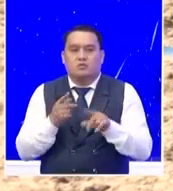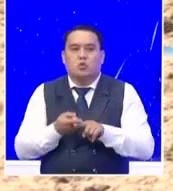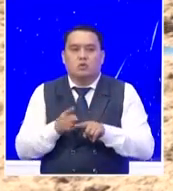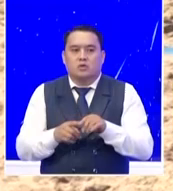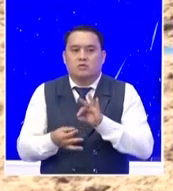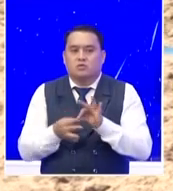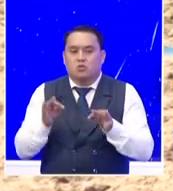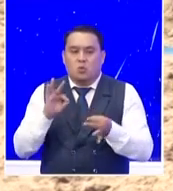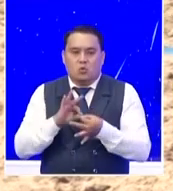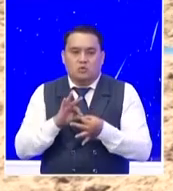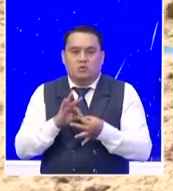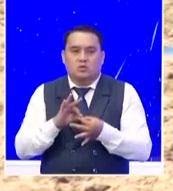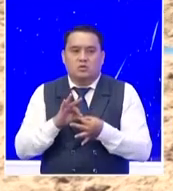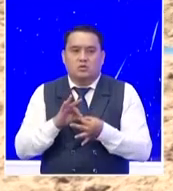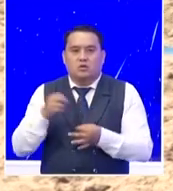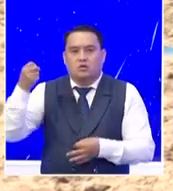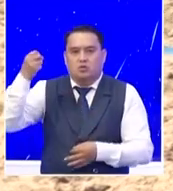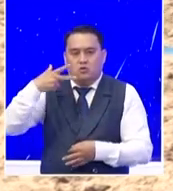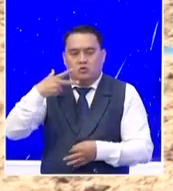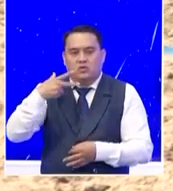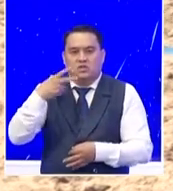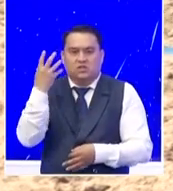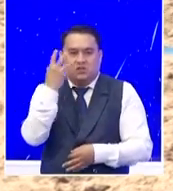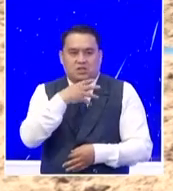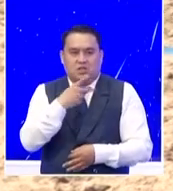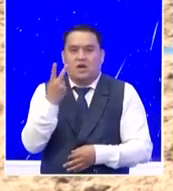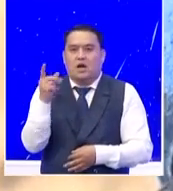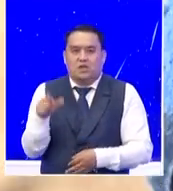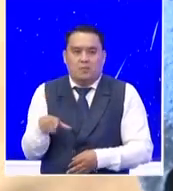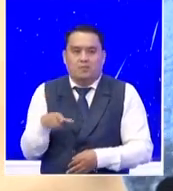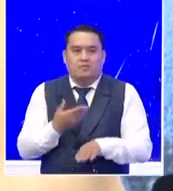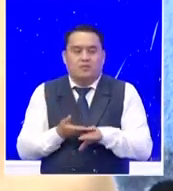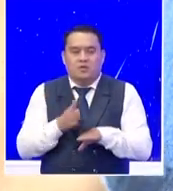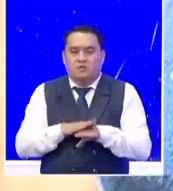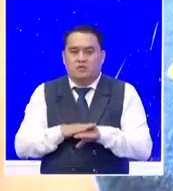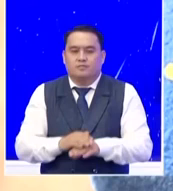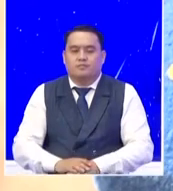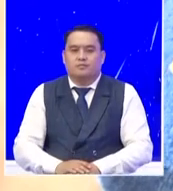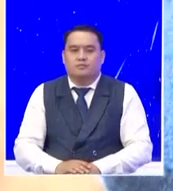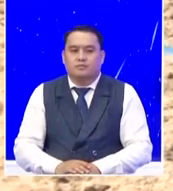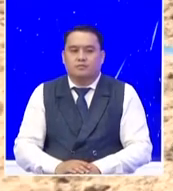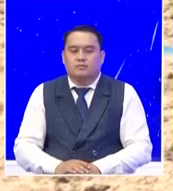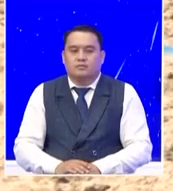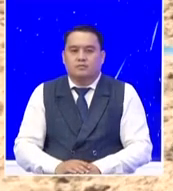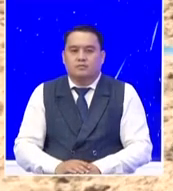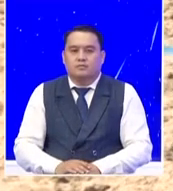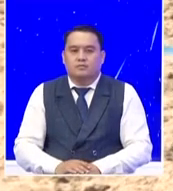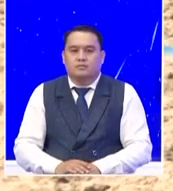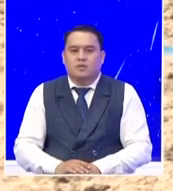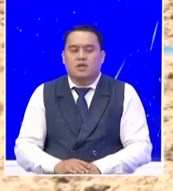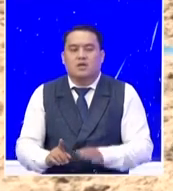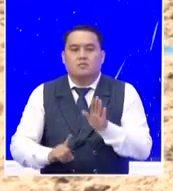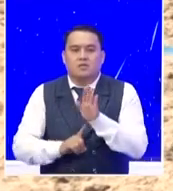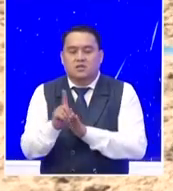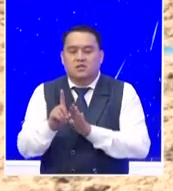Сондықтан қиын деп ойлаймын. Және де күннің астында екі адам. Өте қиын деп ойлаймын. Ең бастысы подача дейді ғой, сол